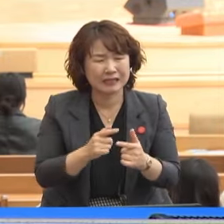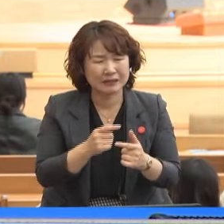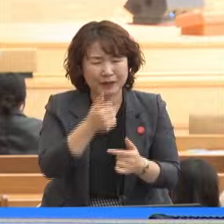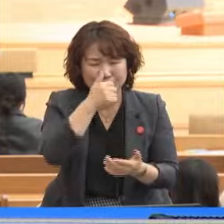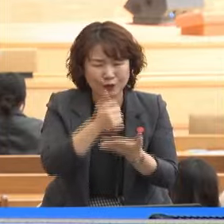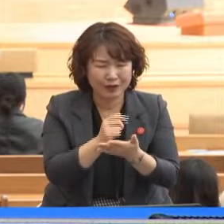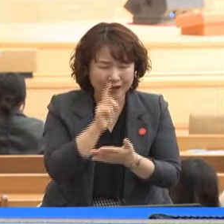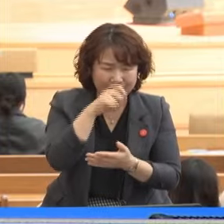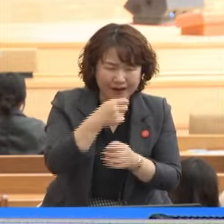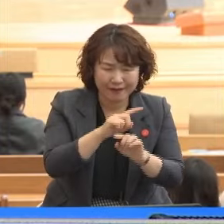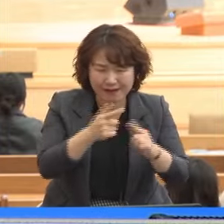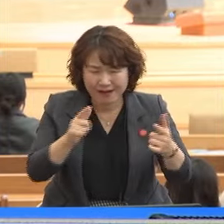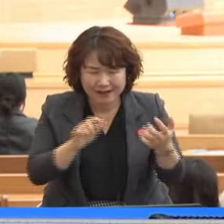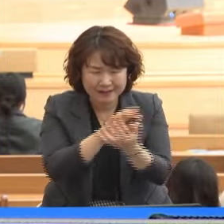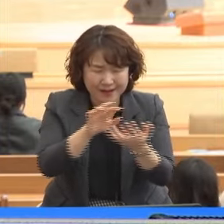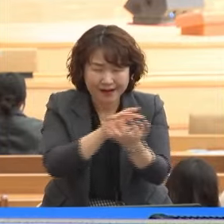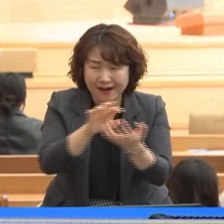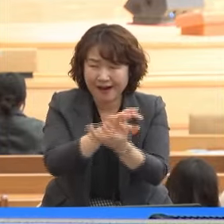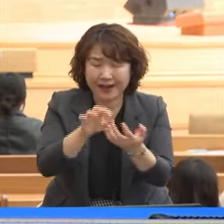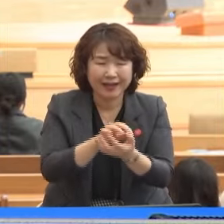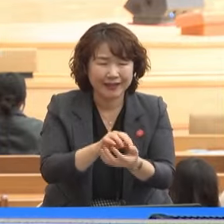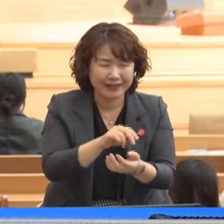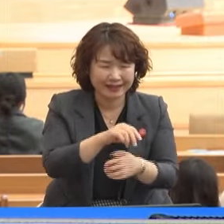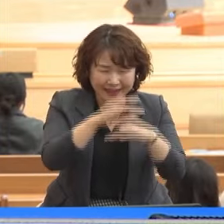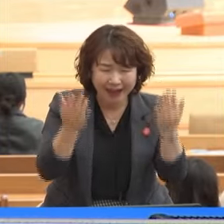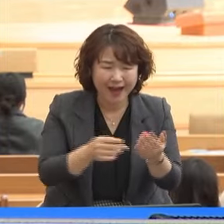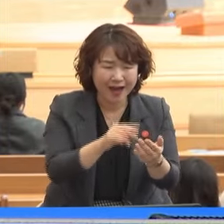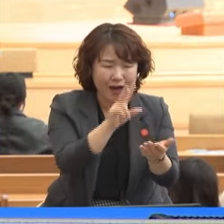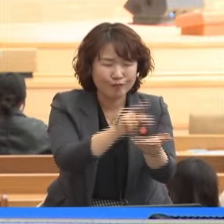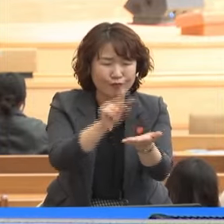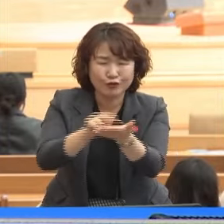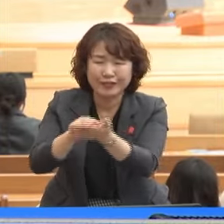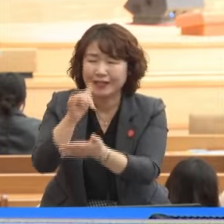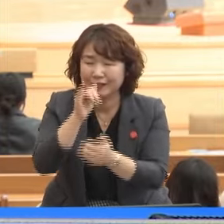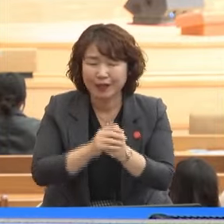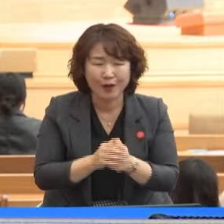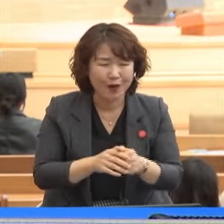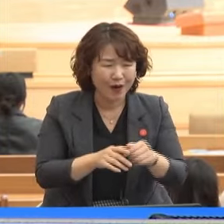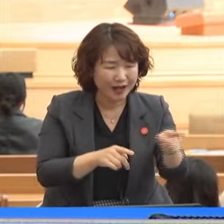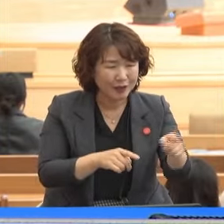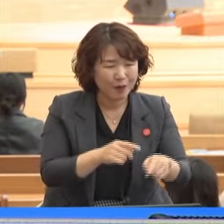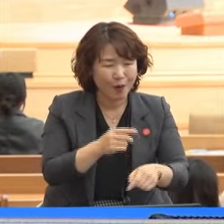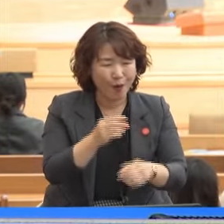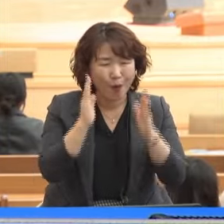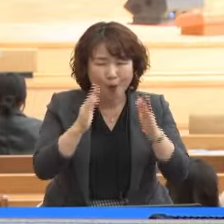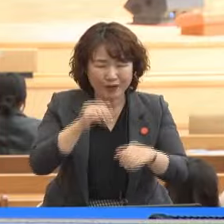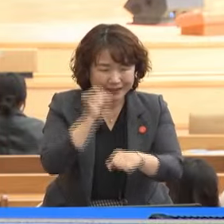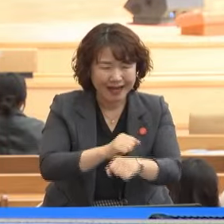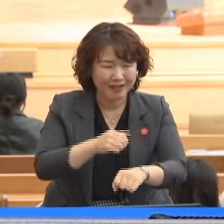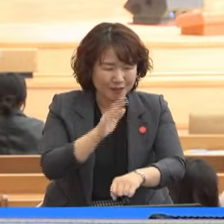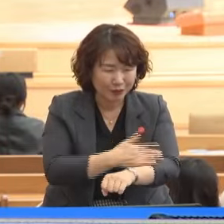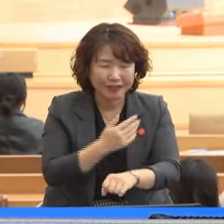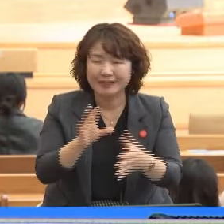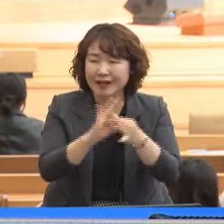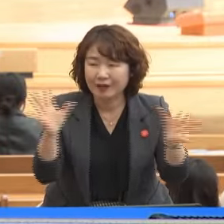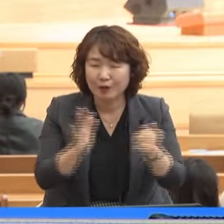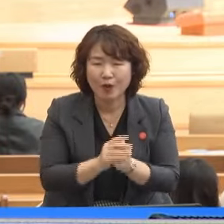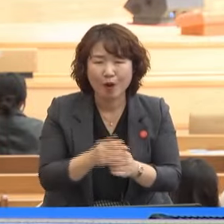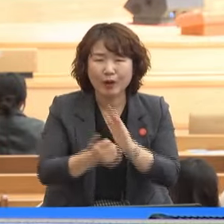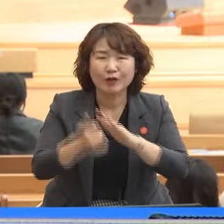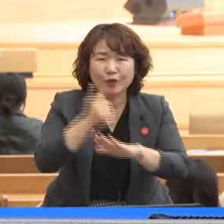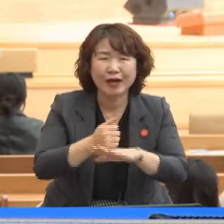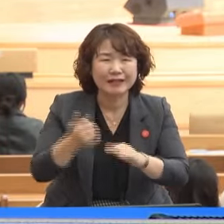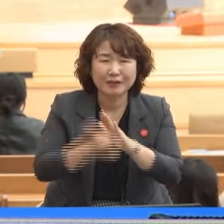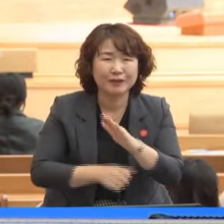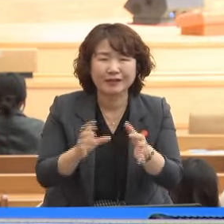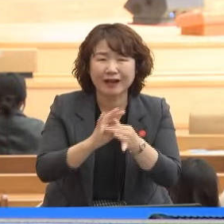부패, 부정, 다 범죄자야. 너나 할 것 없이 공부 잘하고 못하고 떠나 없이 뭐 출세하다는 싹 다